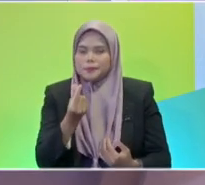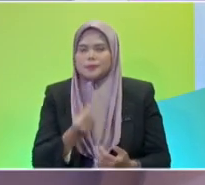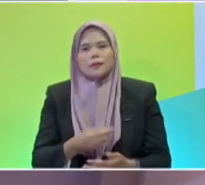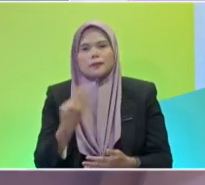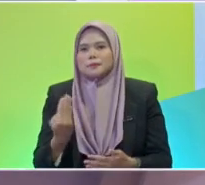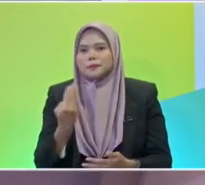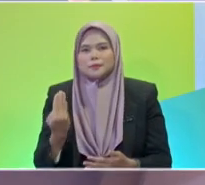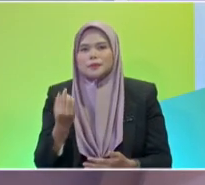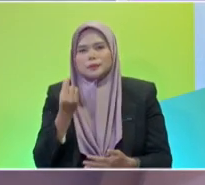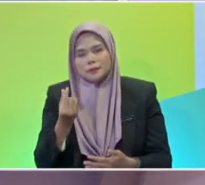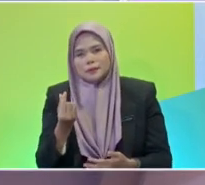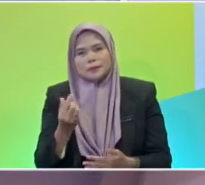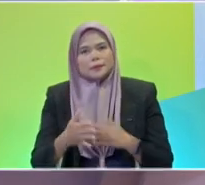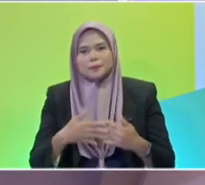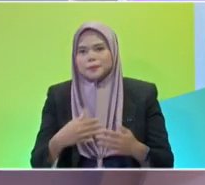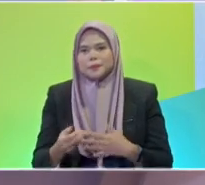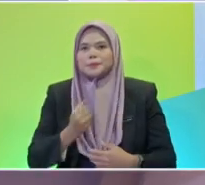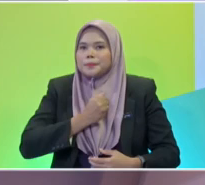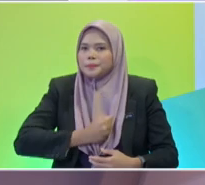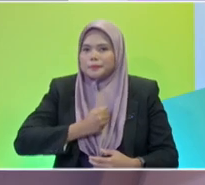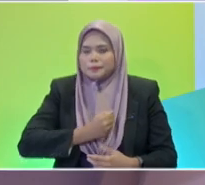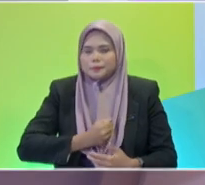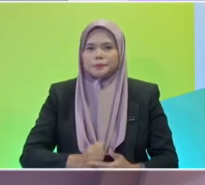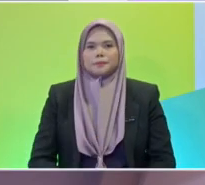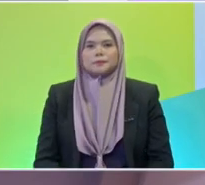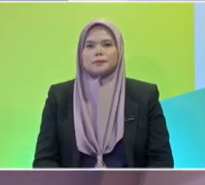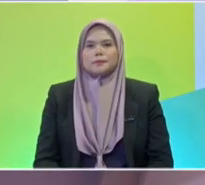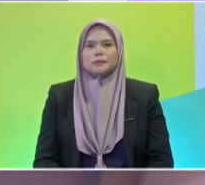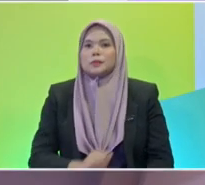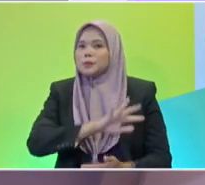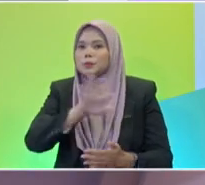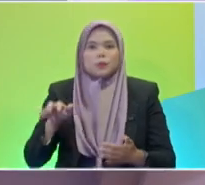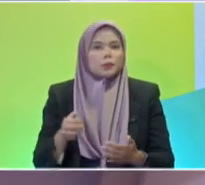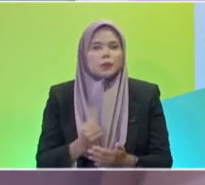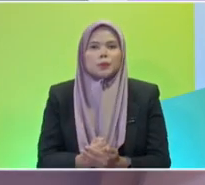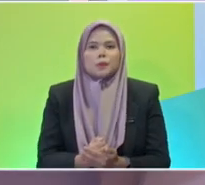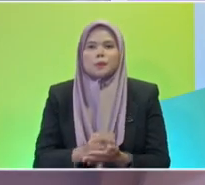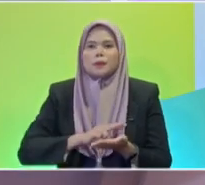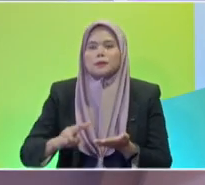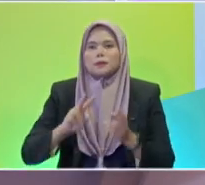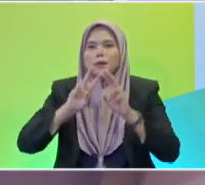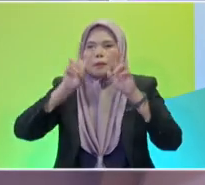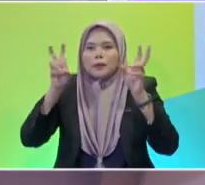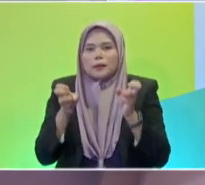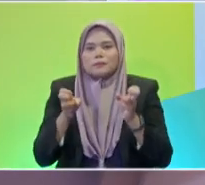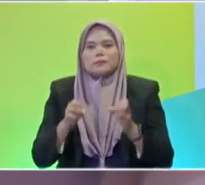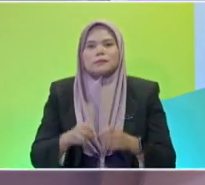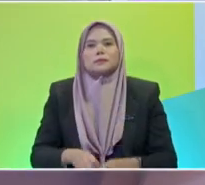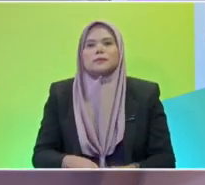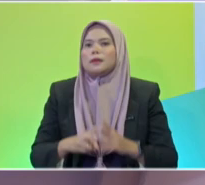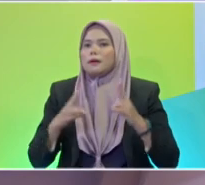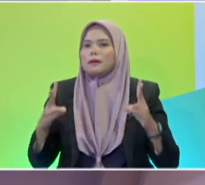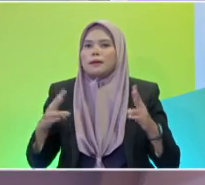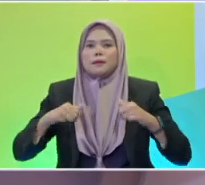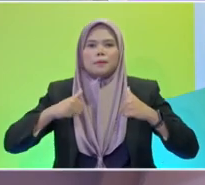itu kita Maafkan dan secara keseluruhannya membaca petikan terbaiklah yang